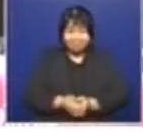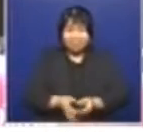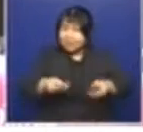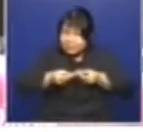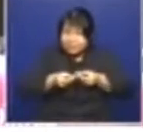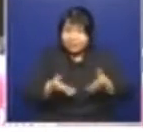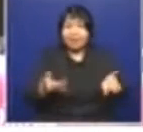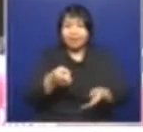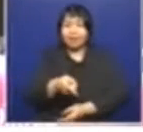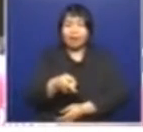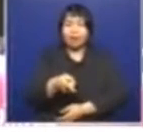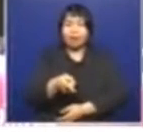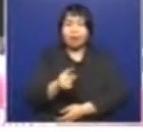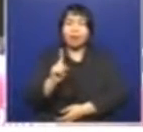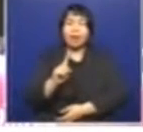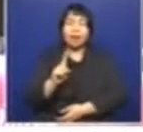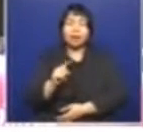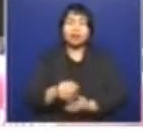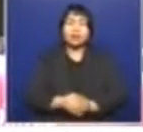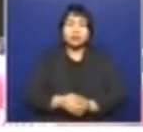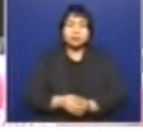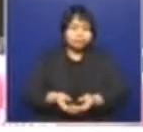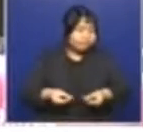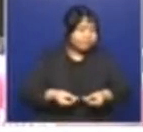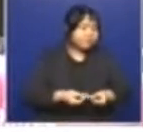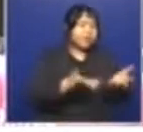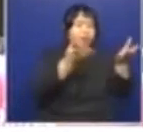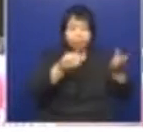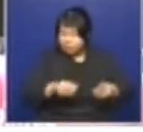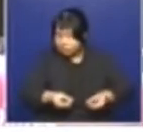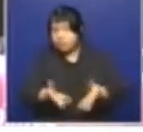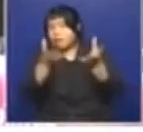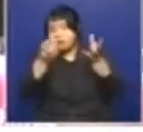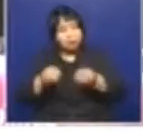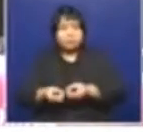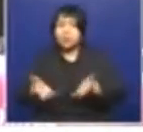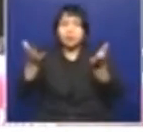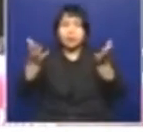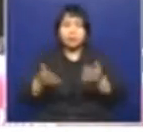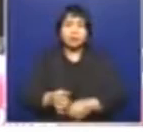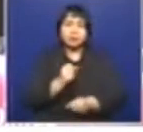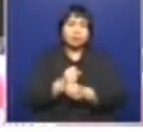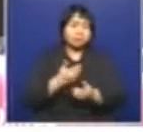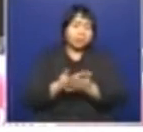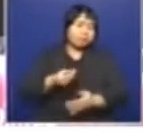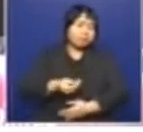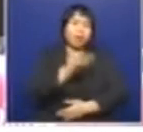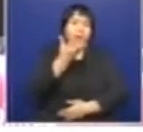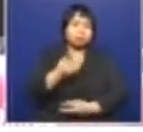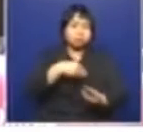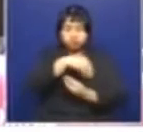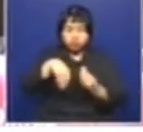การแจกของท่านคือแจกแบบไม่ได้หวัง productivity คือไม่หวังผลผลิตแจกแบบหมุ